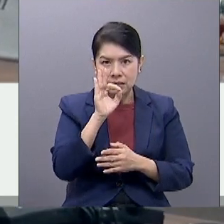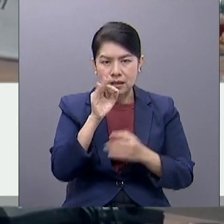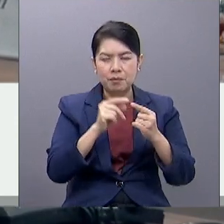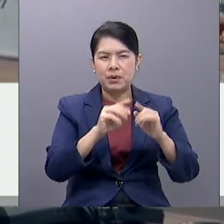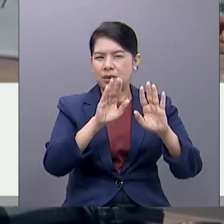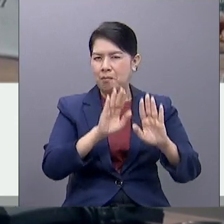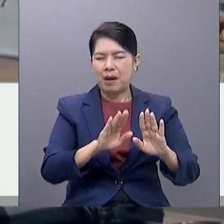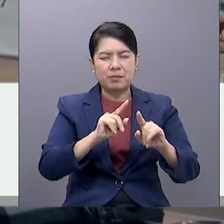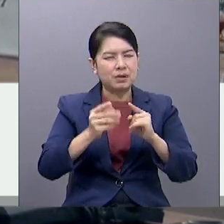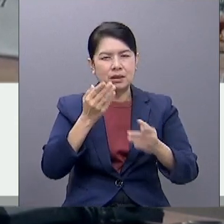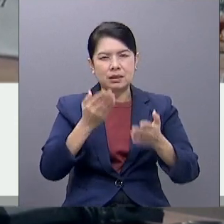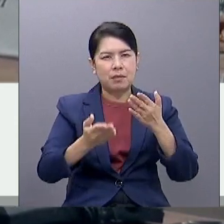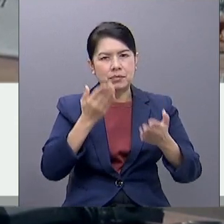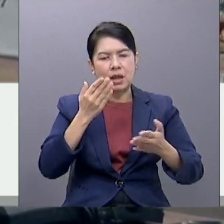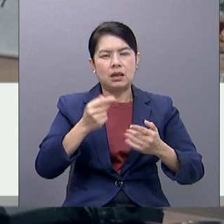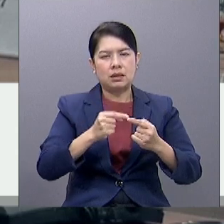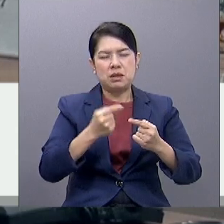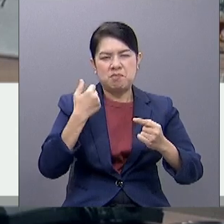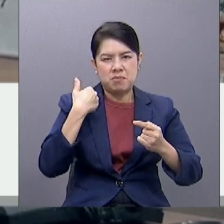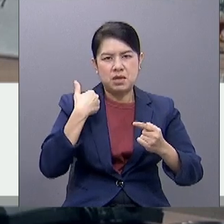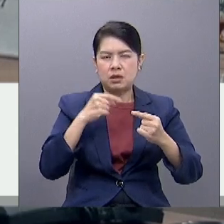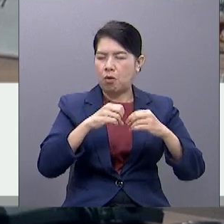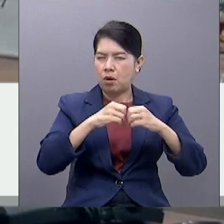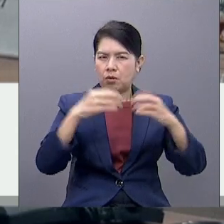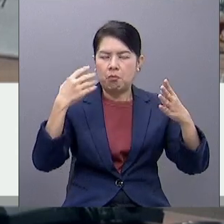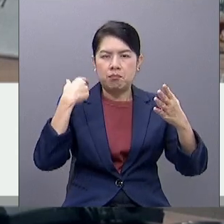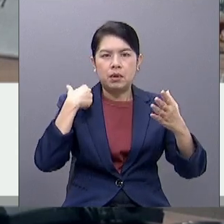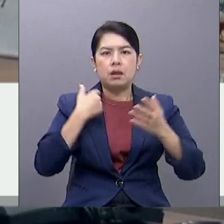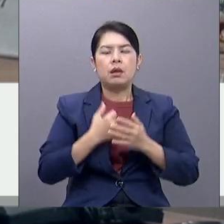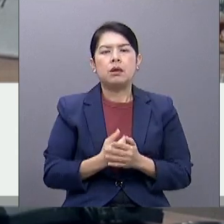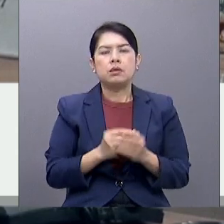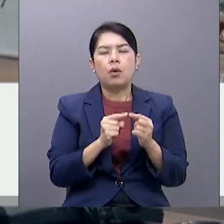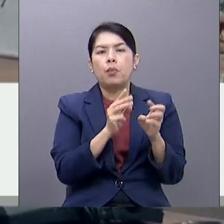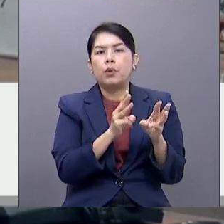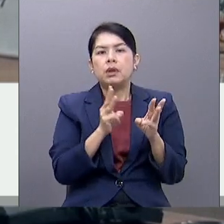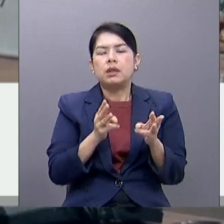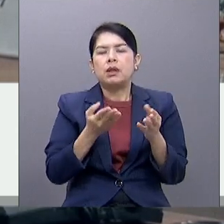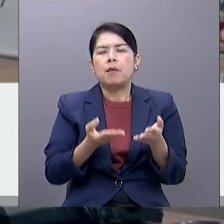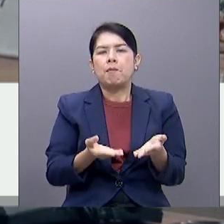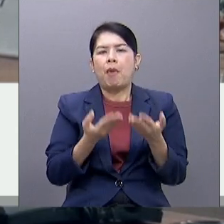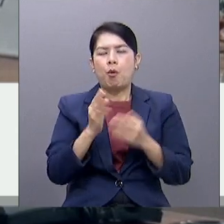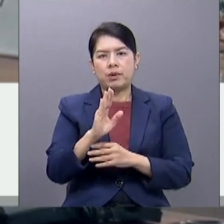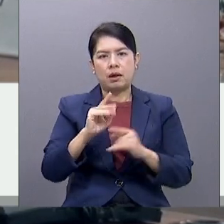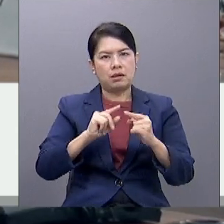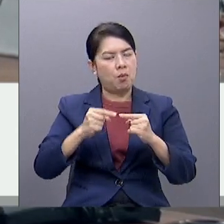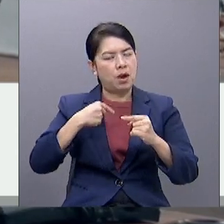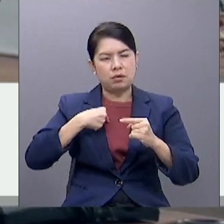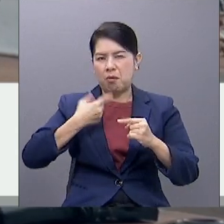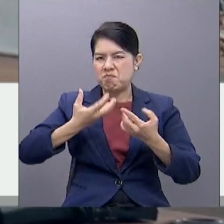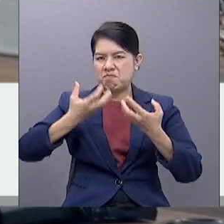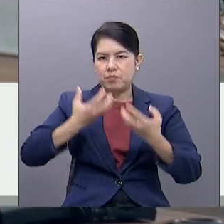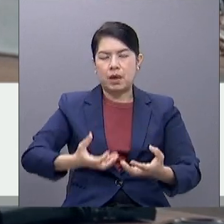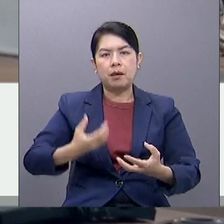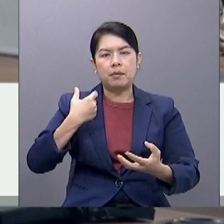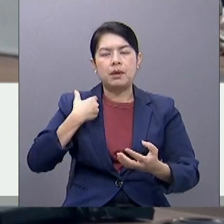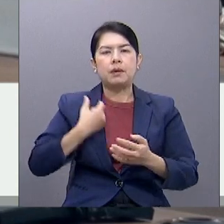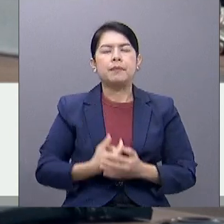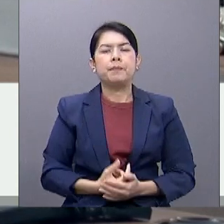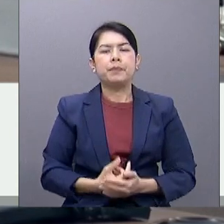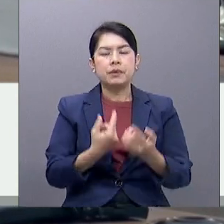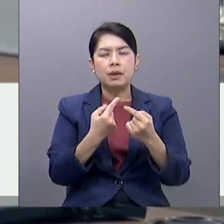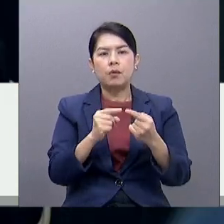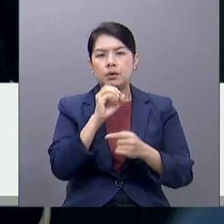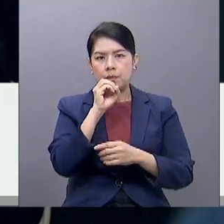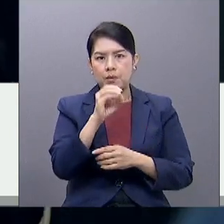กสิ่งทุกอย่างที่เรามีซึ่งจะไม่ใช่วิธีการที่เบาบางหรือผิวเผินแต่จะตอบโต้อย่างมืออาชีพแต่ขณะเดียวกันก็ยืน